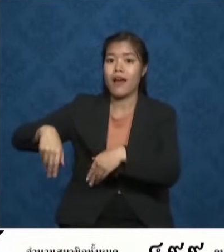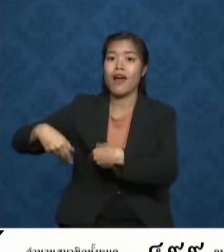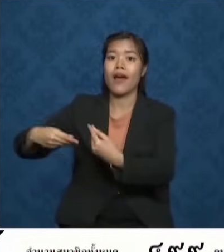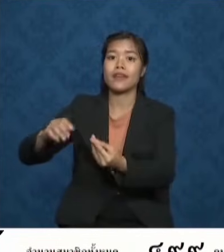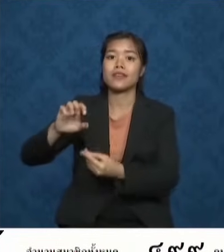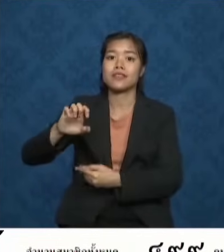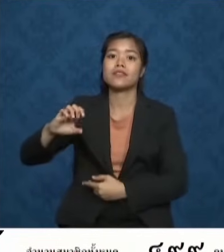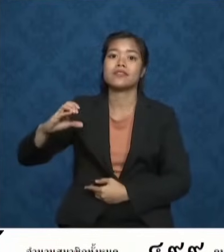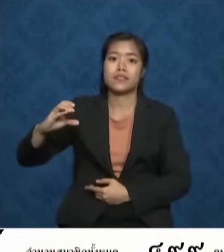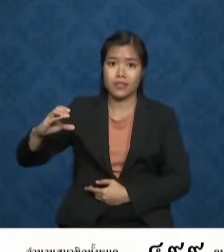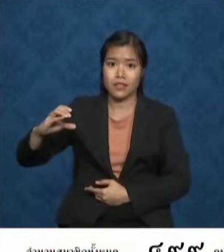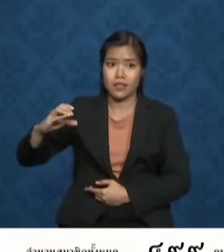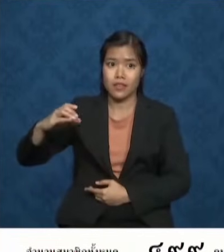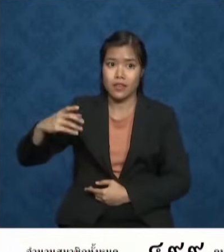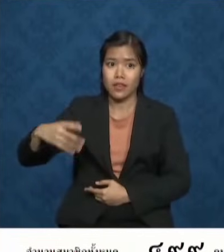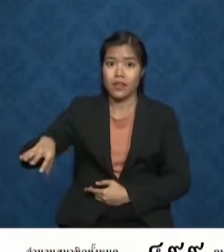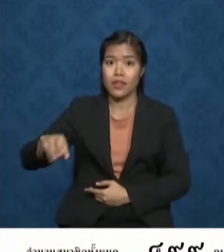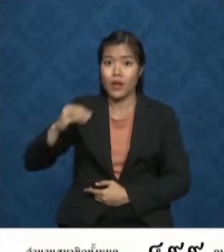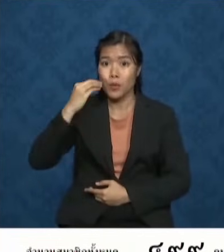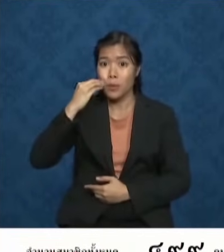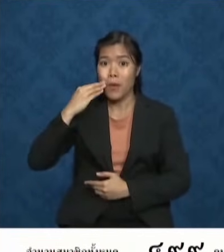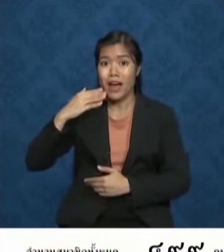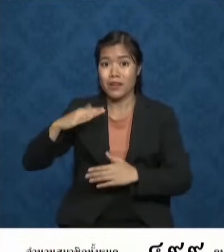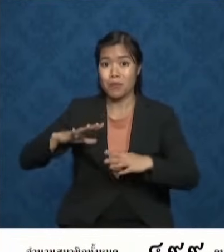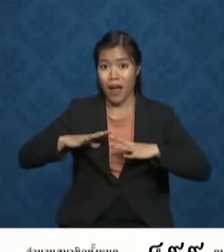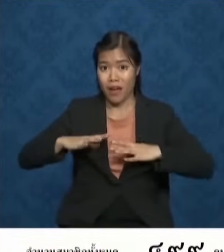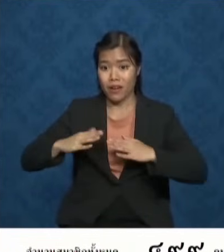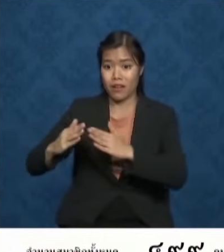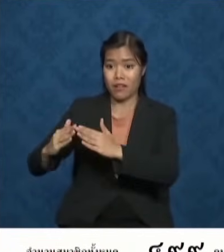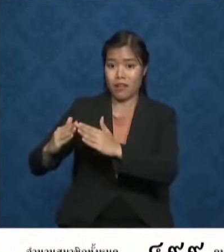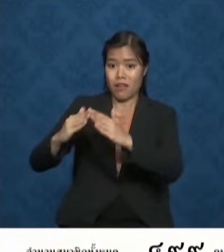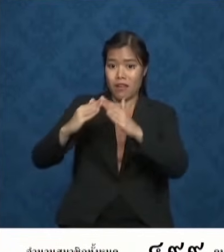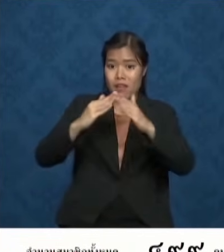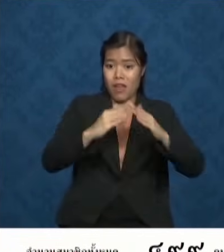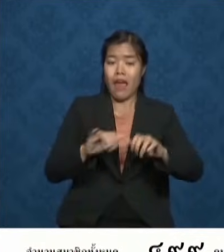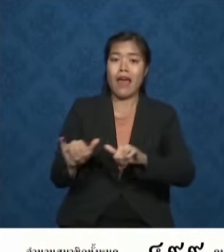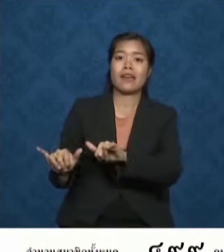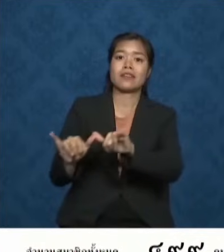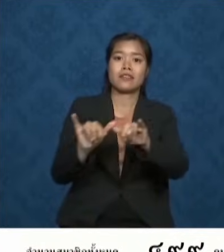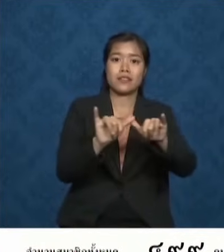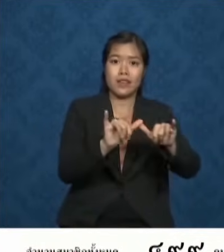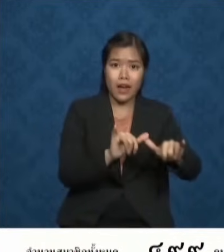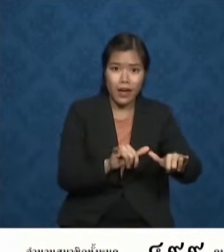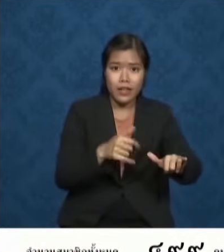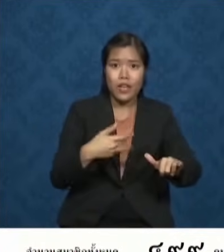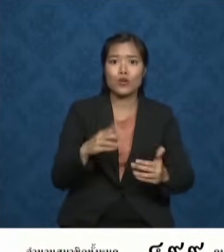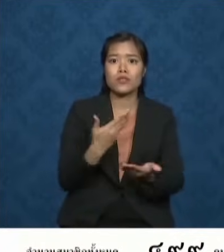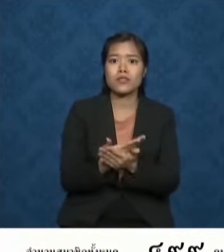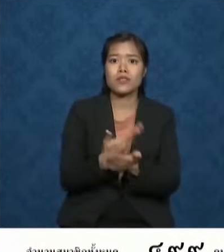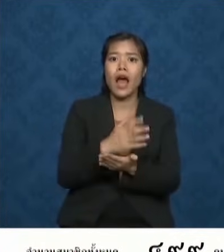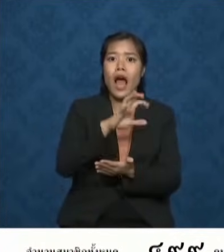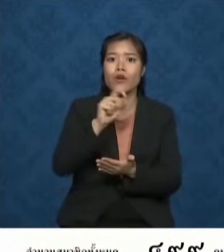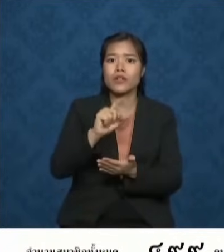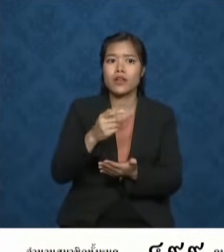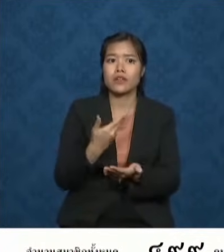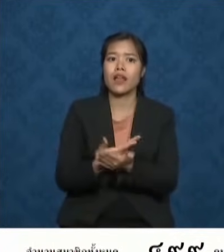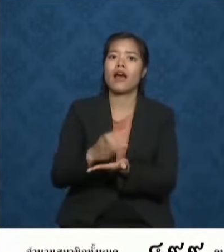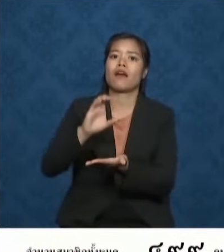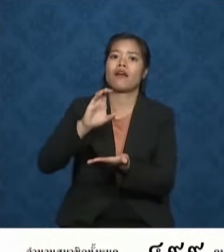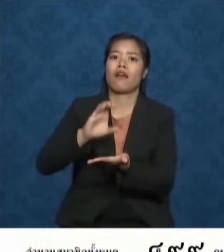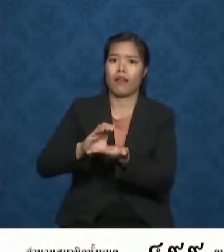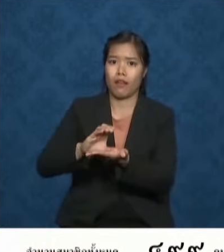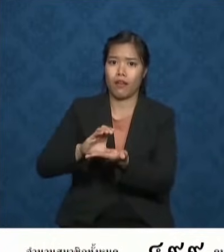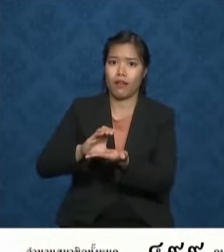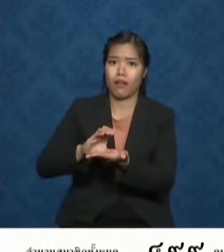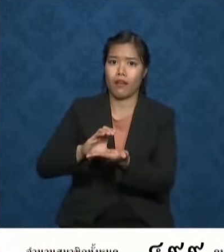ออกการย้ายหน่วยออกปั๊บก็ต้องใช้เงินใช้เงินที่ไหนก็ต้องตั้งเบิกงบประมาณพอตั้งงบประมาณปั๊บมันก็มาพอ